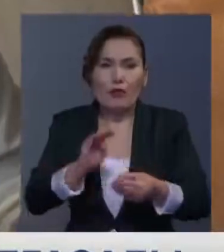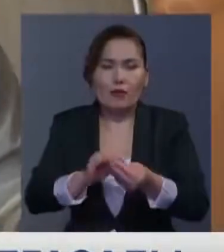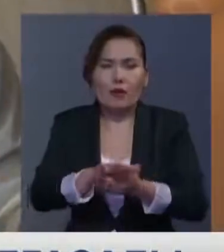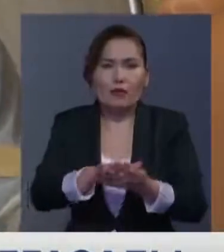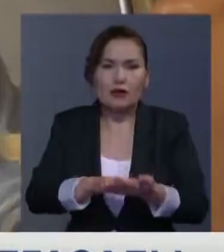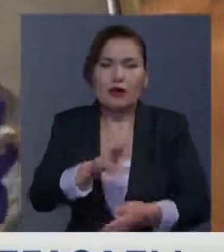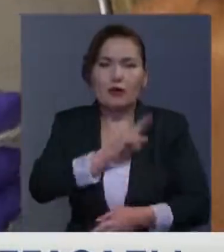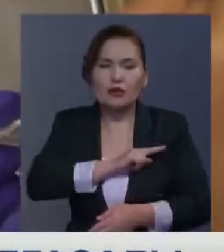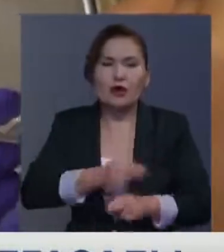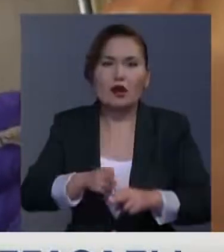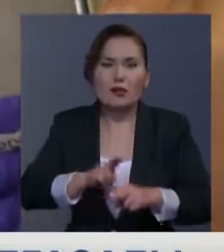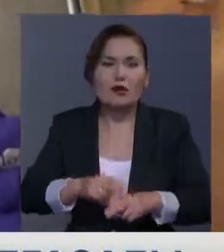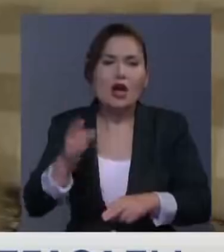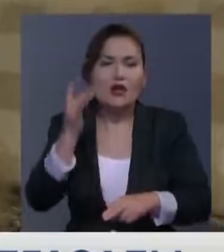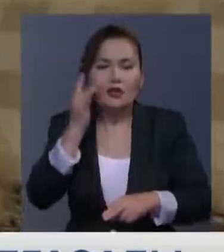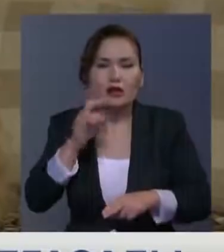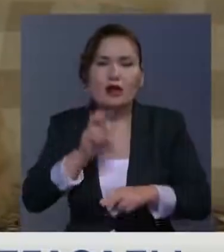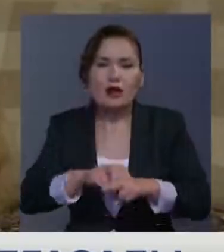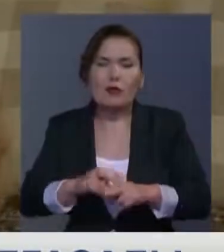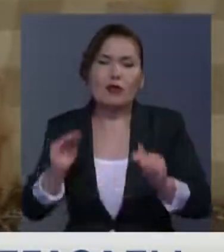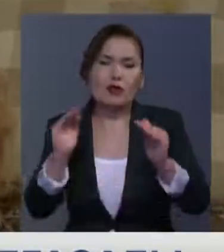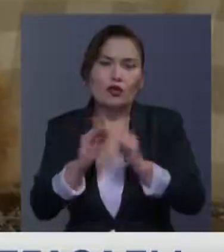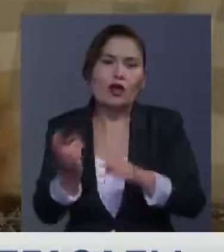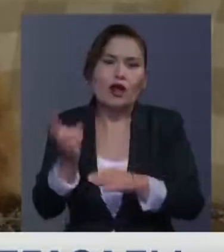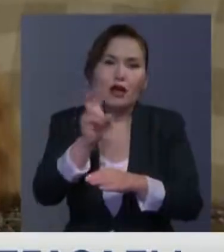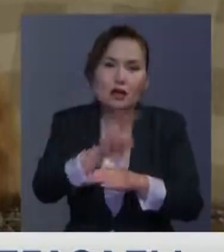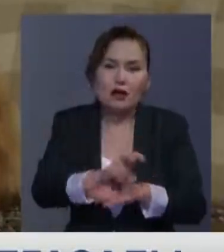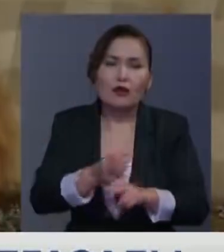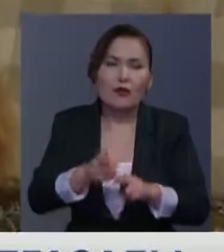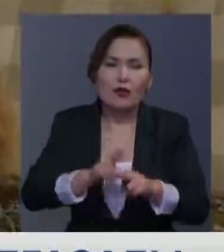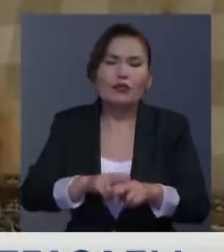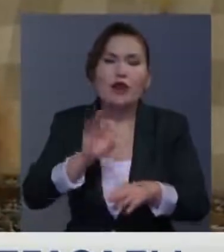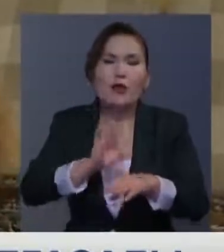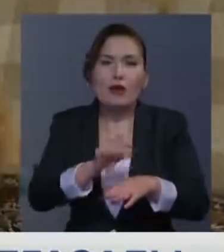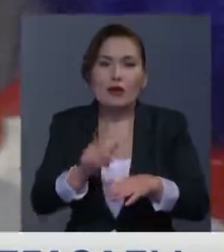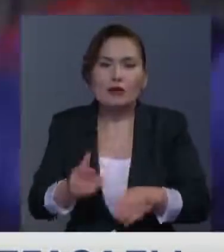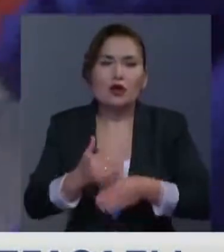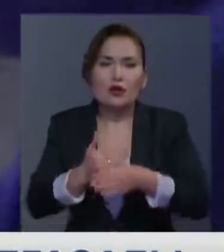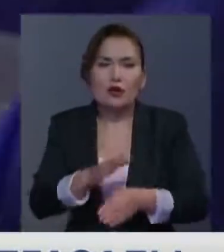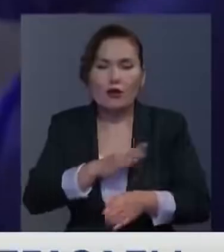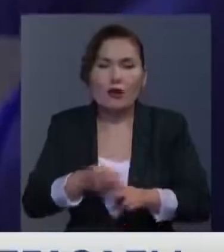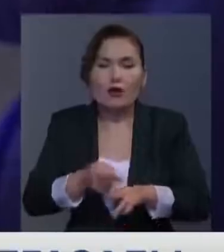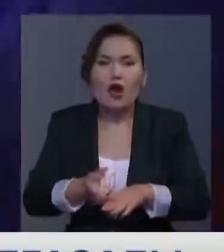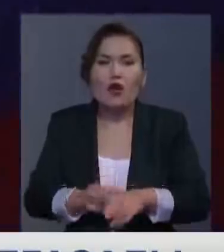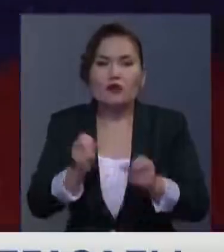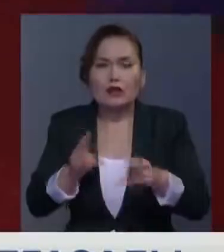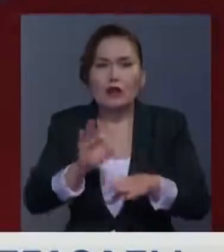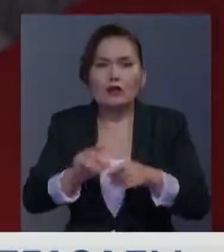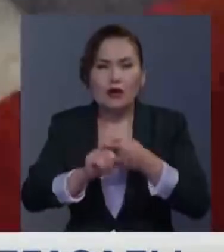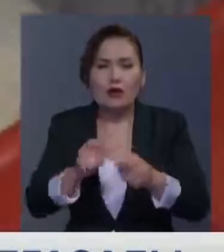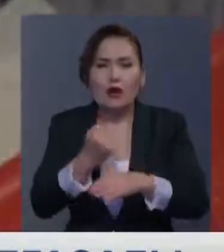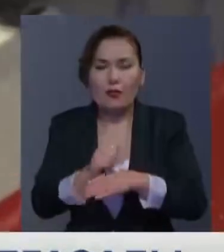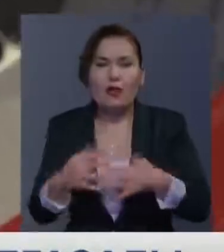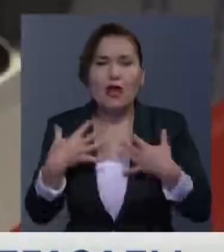Бұрын науқастарды үйлеріне барып анықтап, дәрі-дәрмегін жеткізумен айналысса, қазір қауіпті дерттен емделіп шыққан халықтың